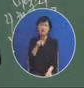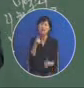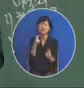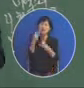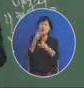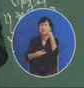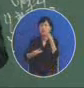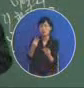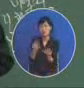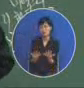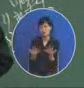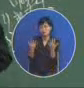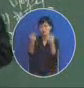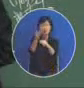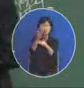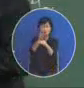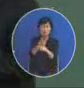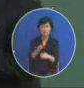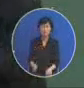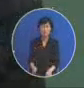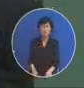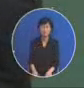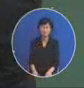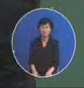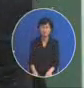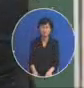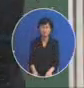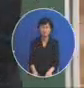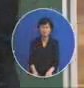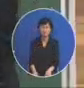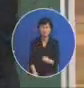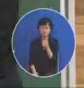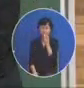remnants are rising up. 자, 그 정도가 아닙니다. Not only that.